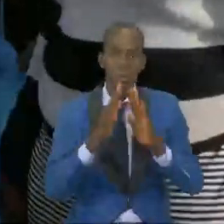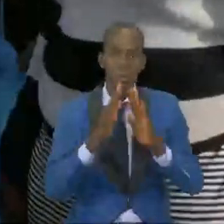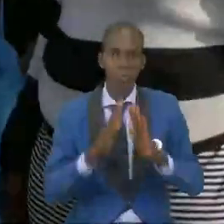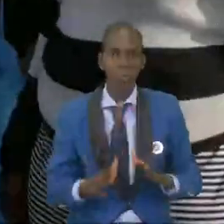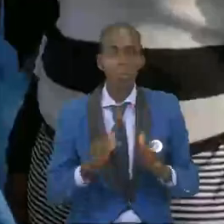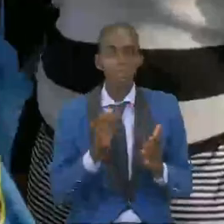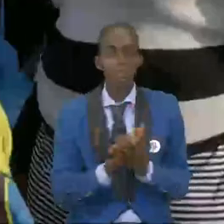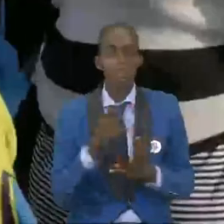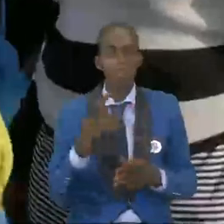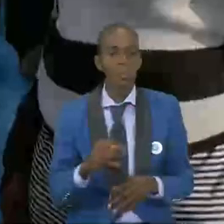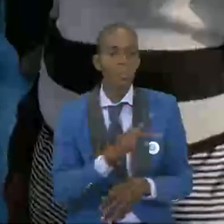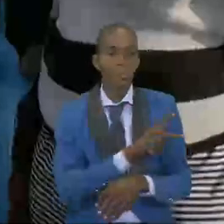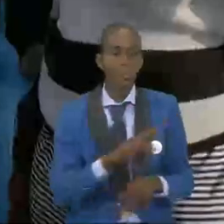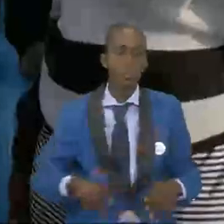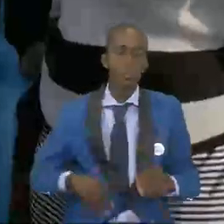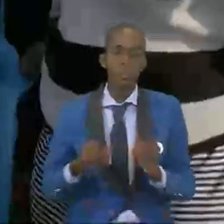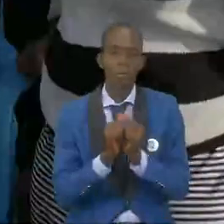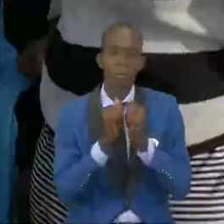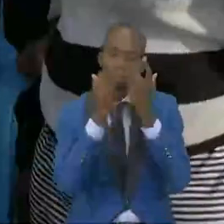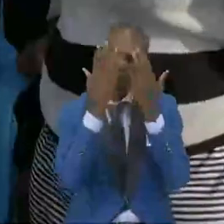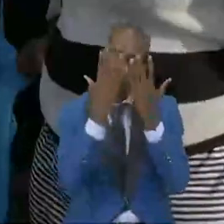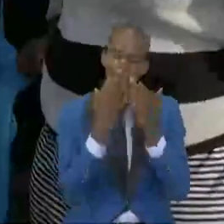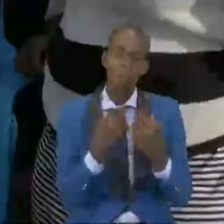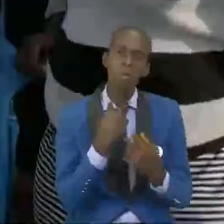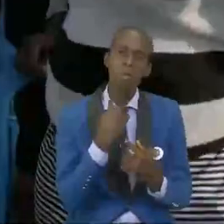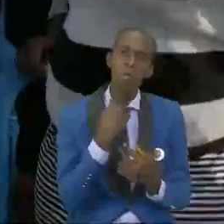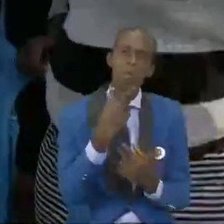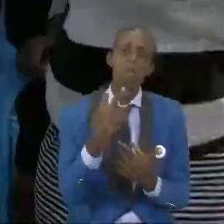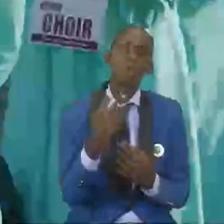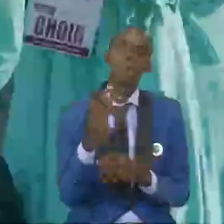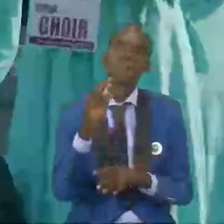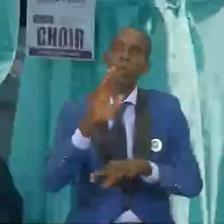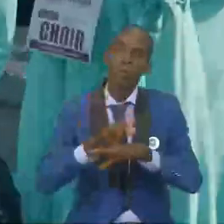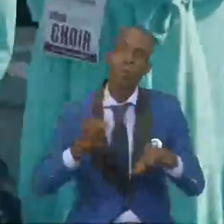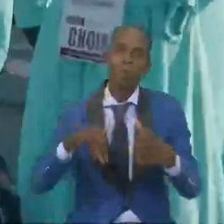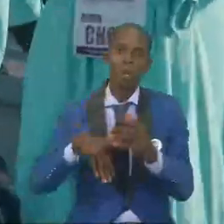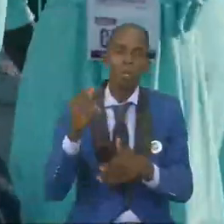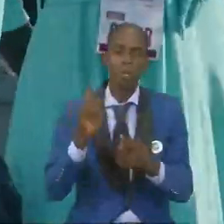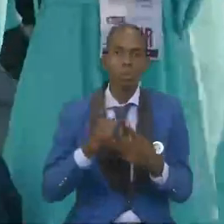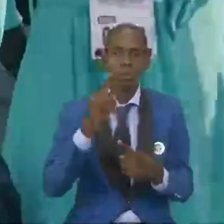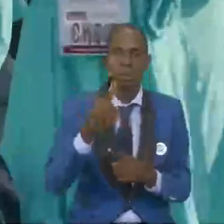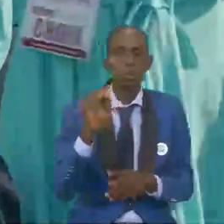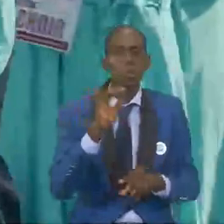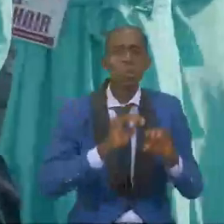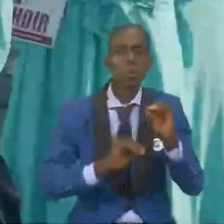Et le roi t'appelle